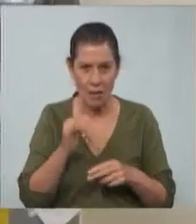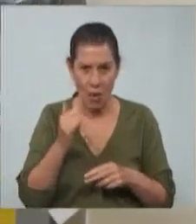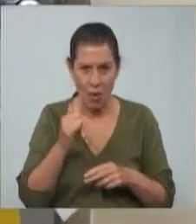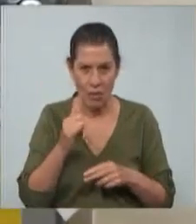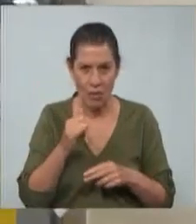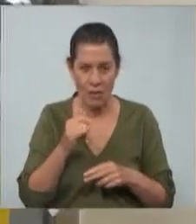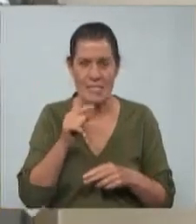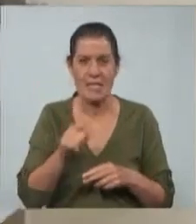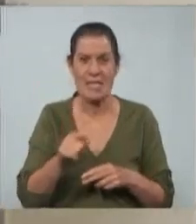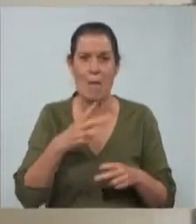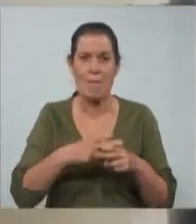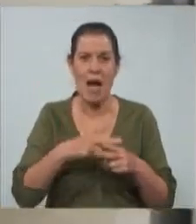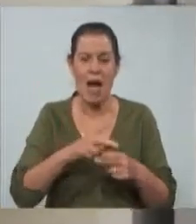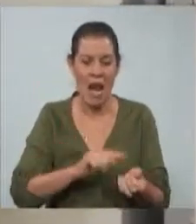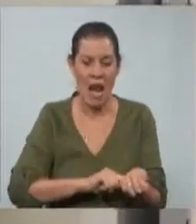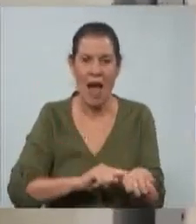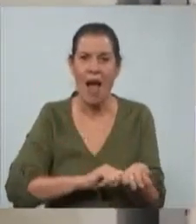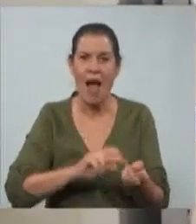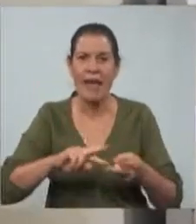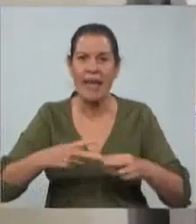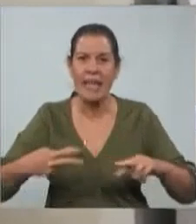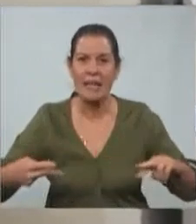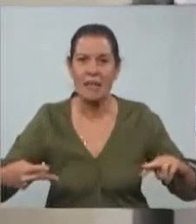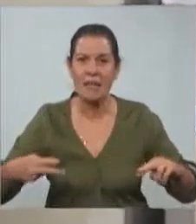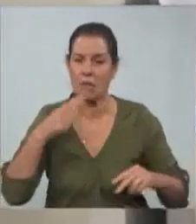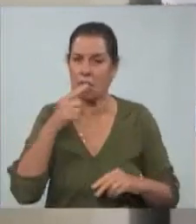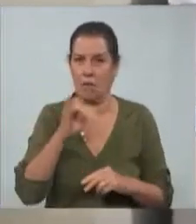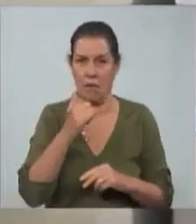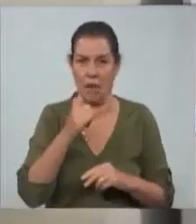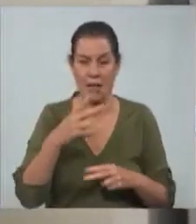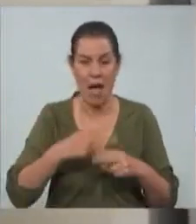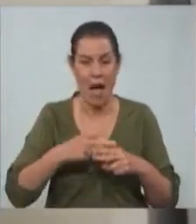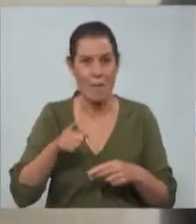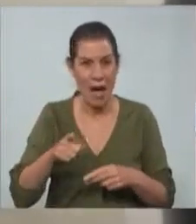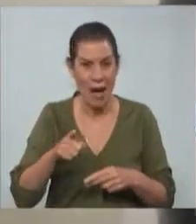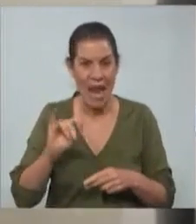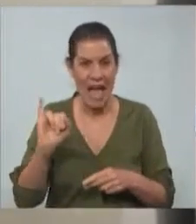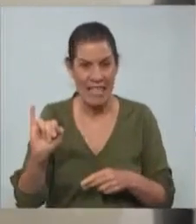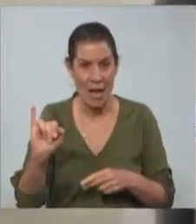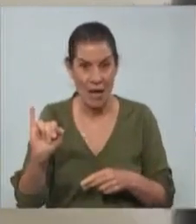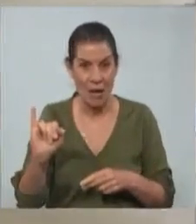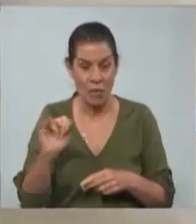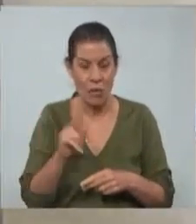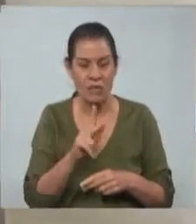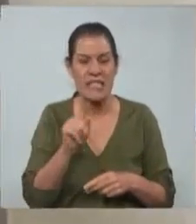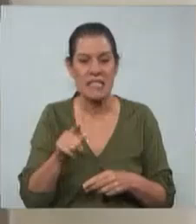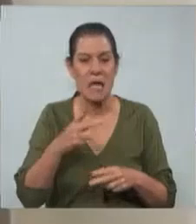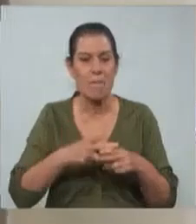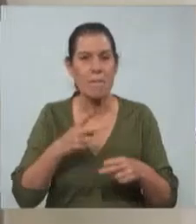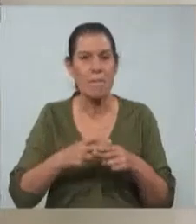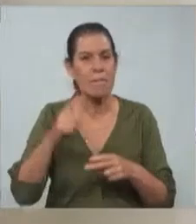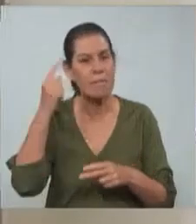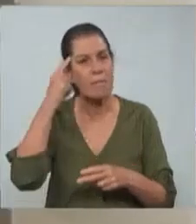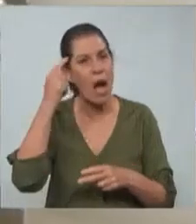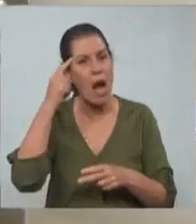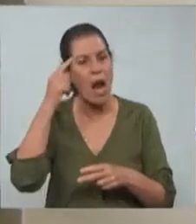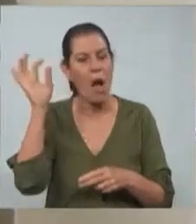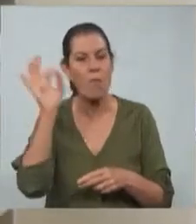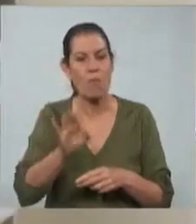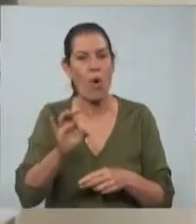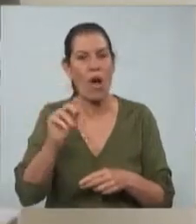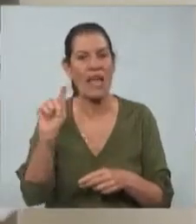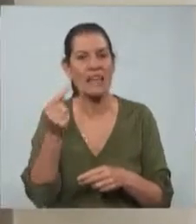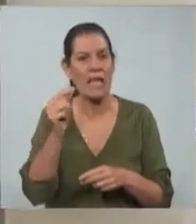הגנטי. נכון. אז מחלת קרויצפלד יעקב היא מחלה ניוונית של המוח, כלומר היא פוגעת בתאי המוח וגורמת